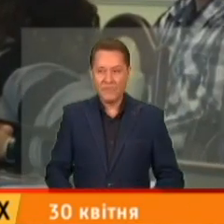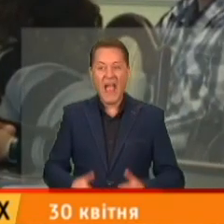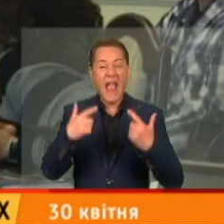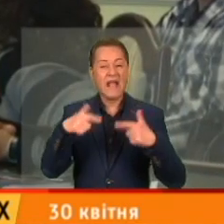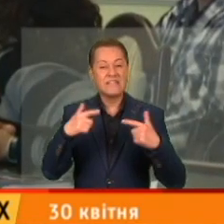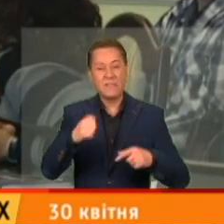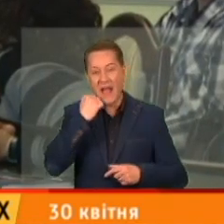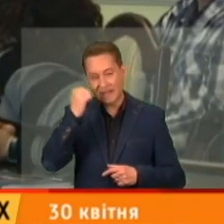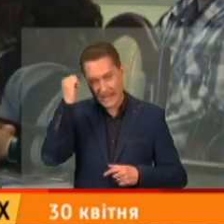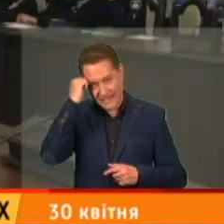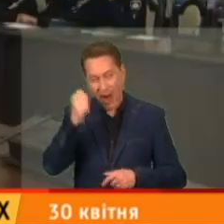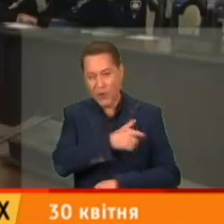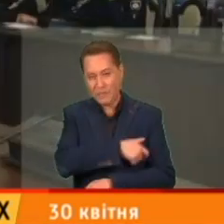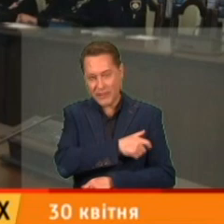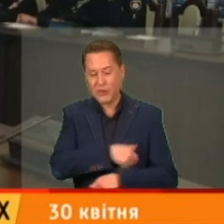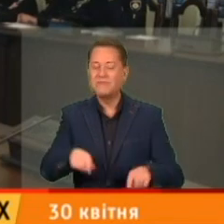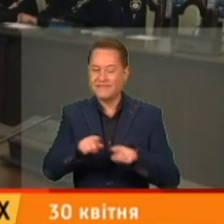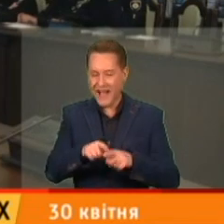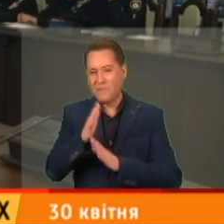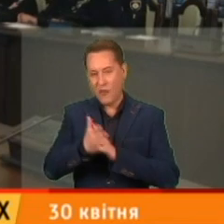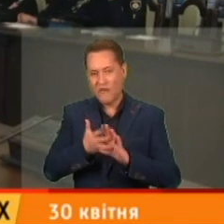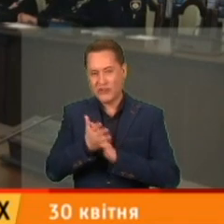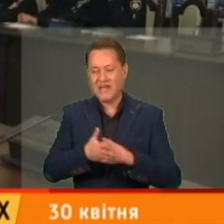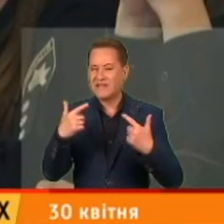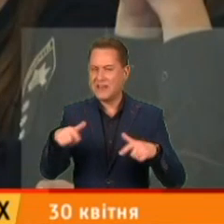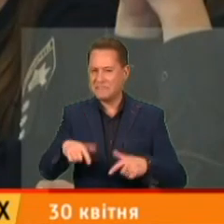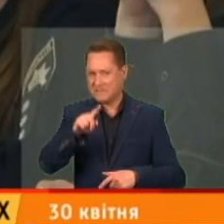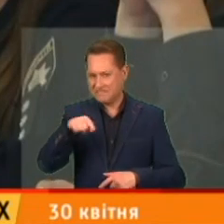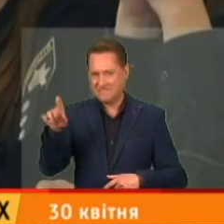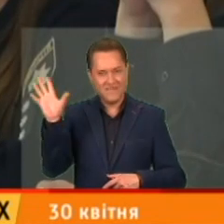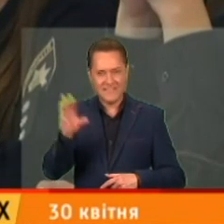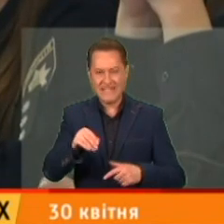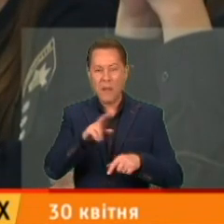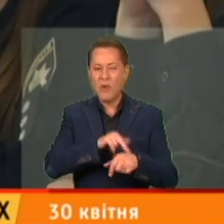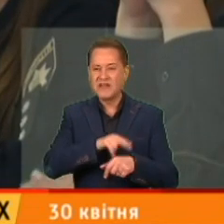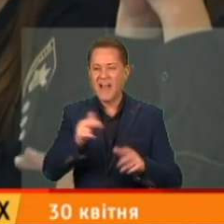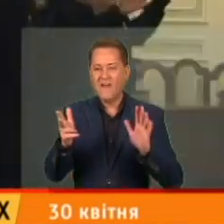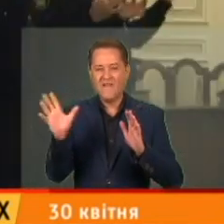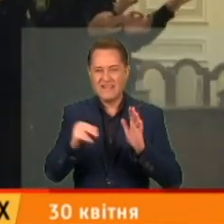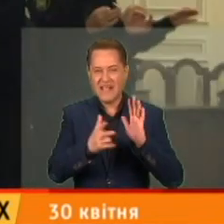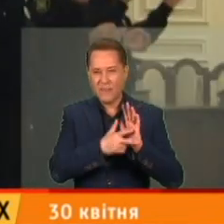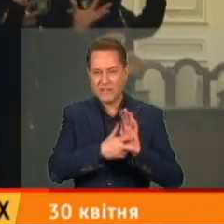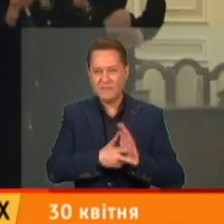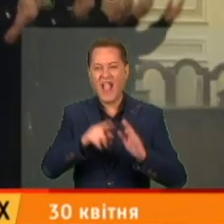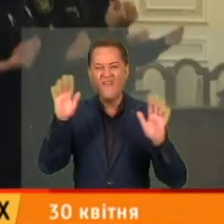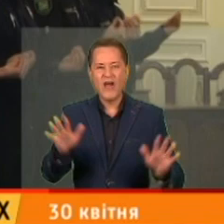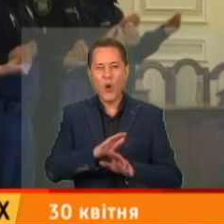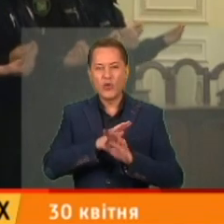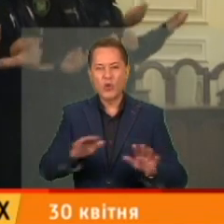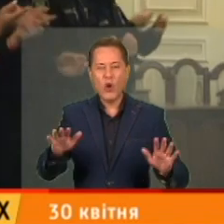Екзаменатори дякують патрульним так само мовою жестів. Іспит склали всі поліціянти. Усі ж 8 разом виконують їм.